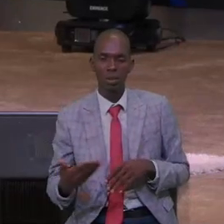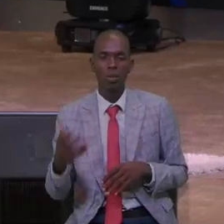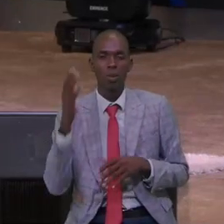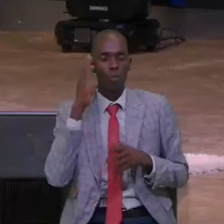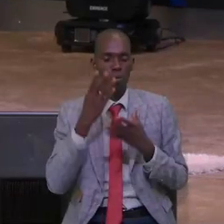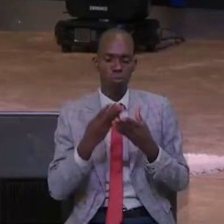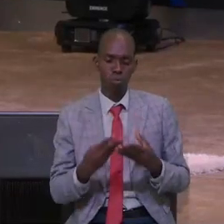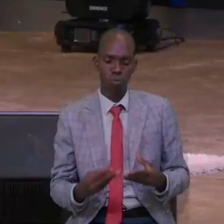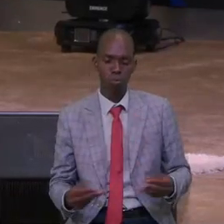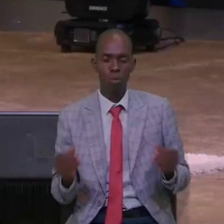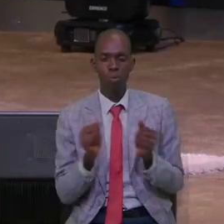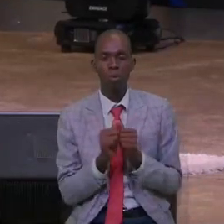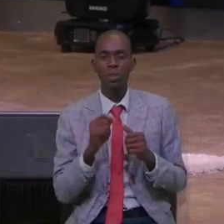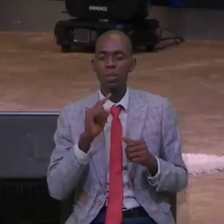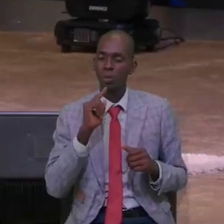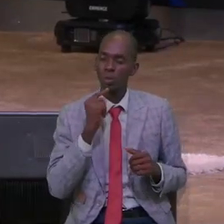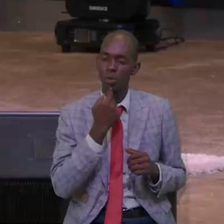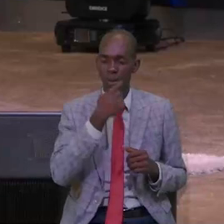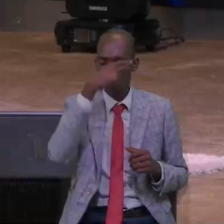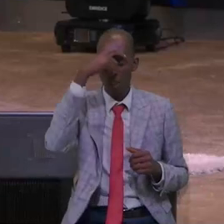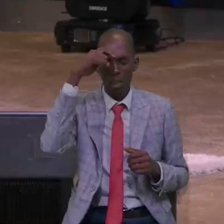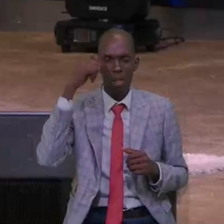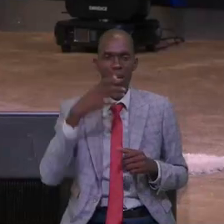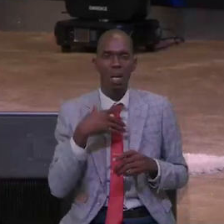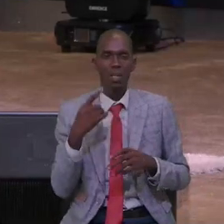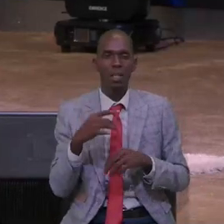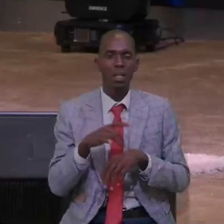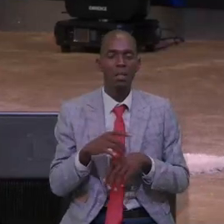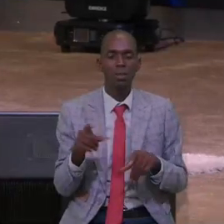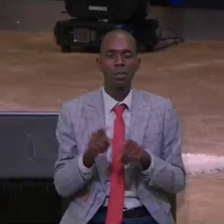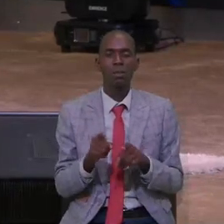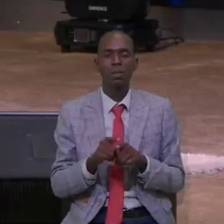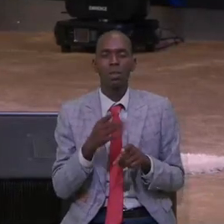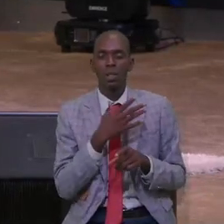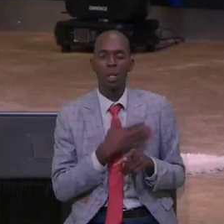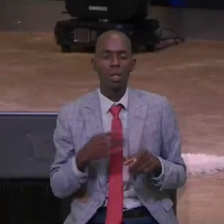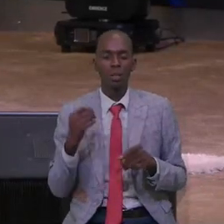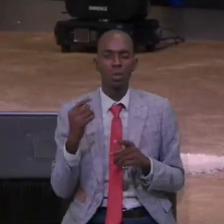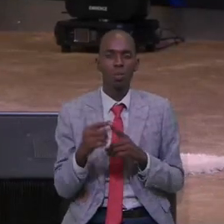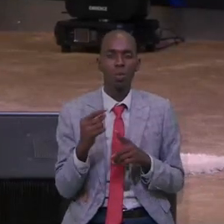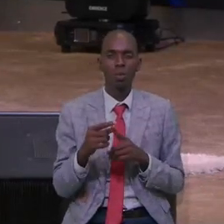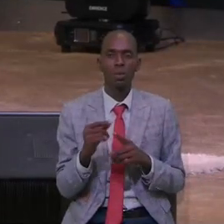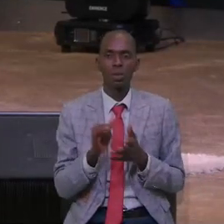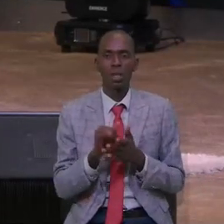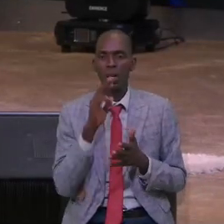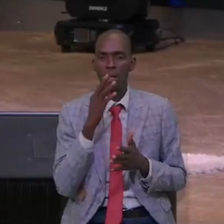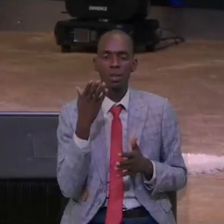Et la terre, avec les œuvres qu'elle renferme, sera